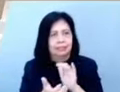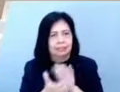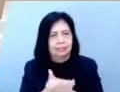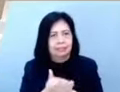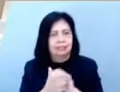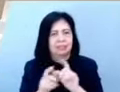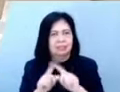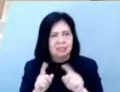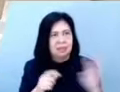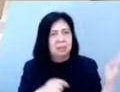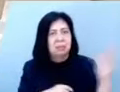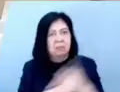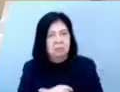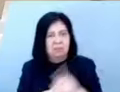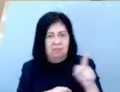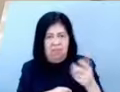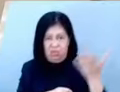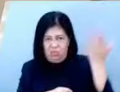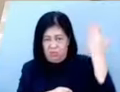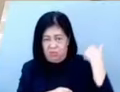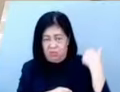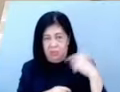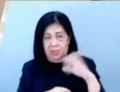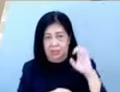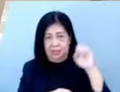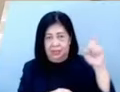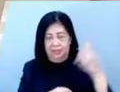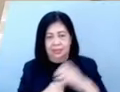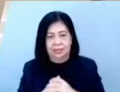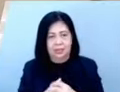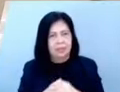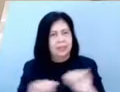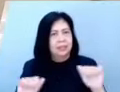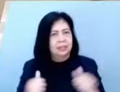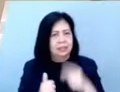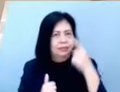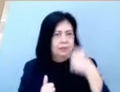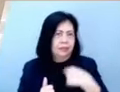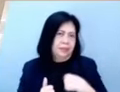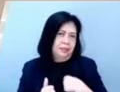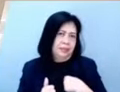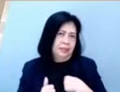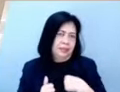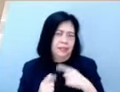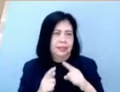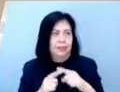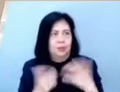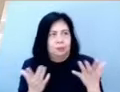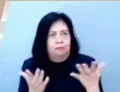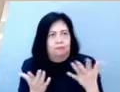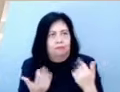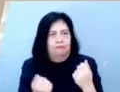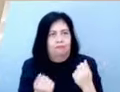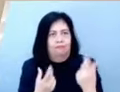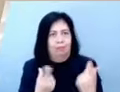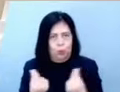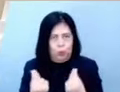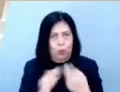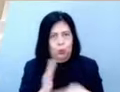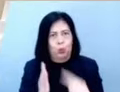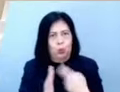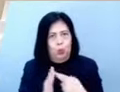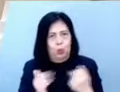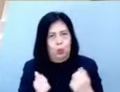ang past. Quite a challenge for me to tackle ganitong klaseng personality